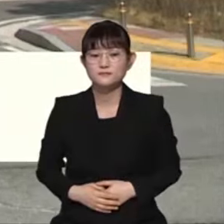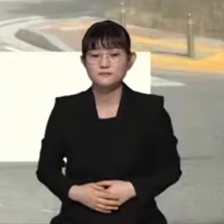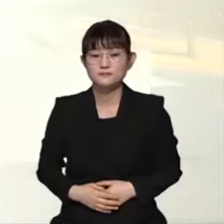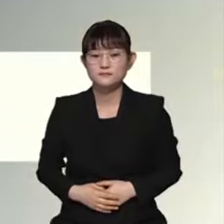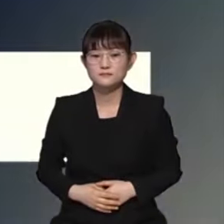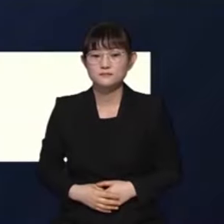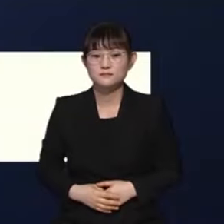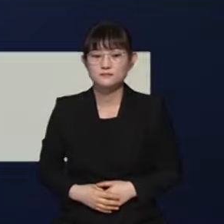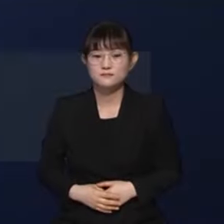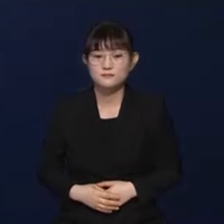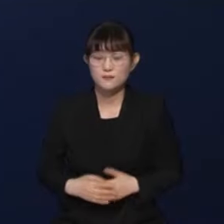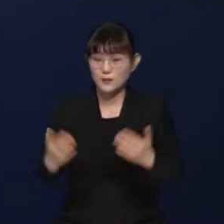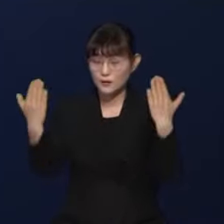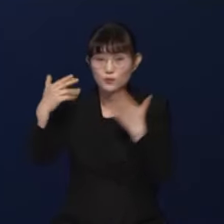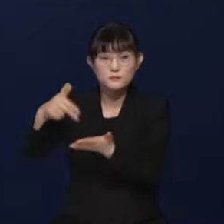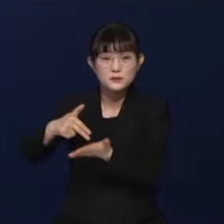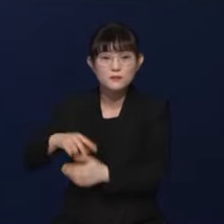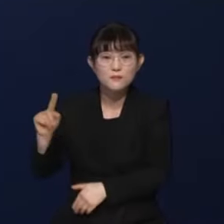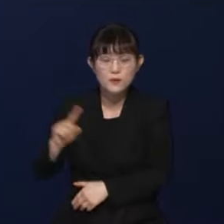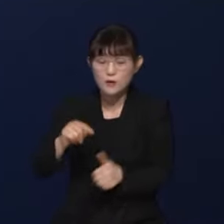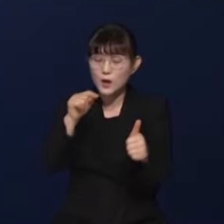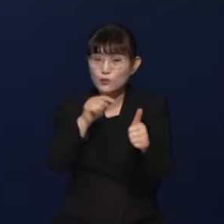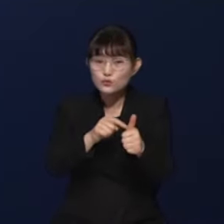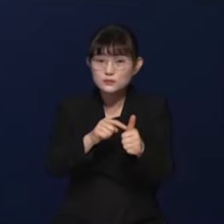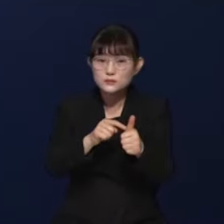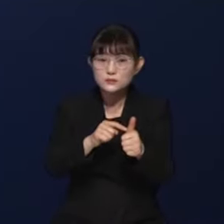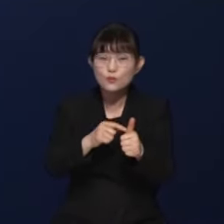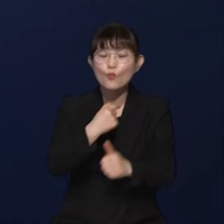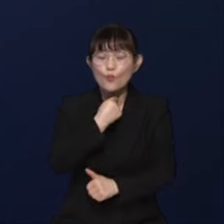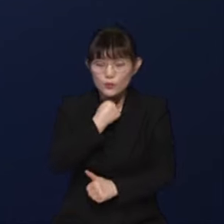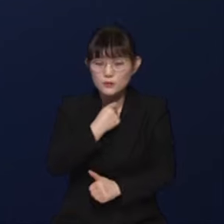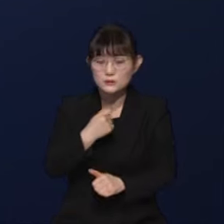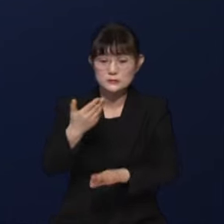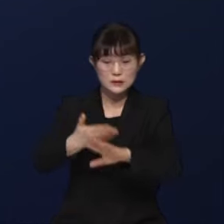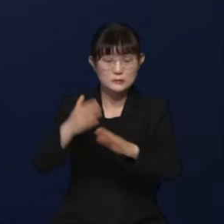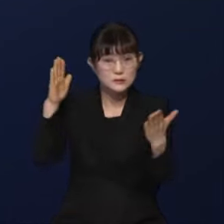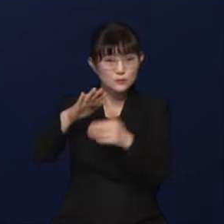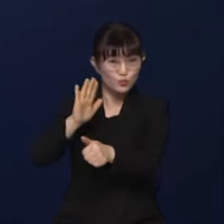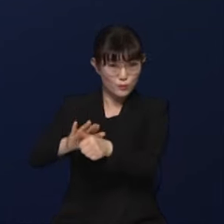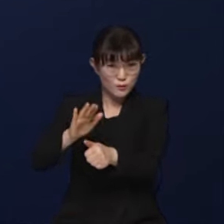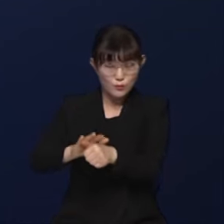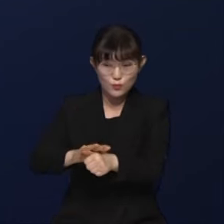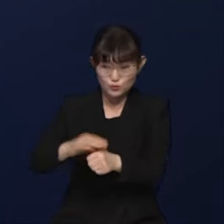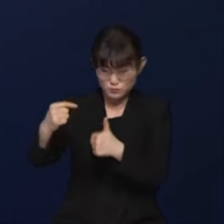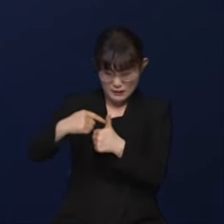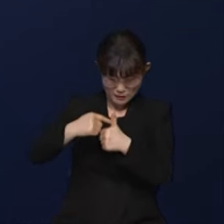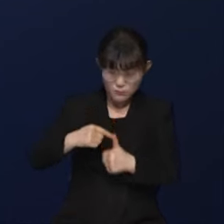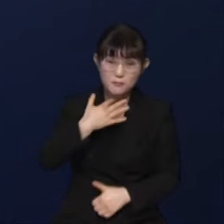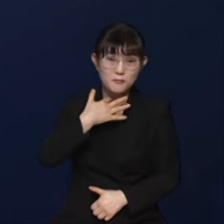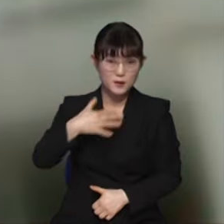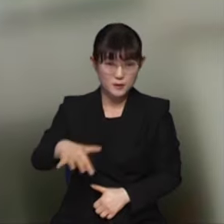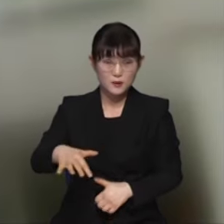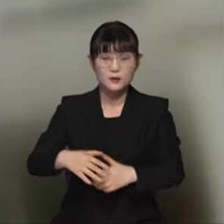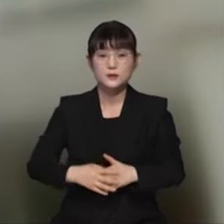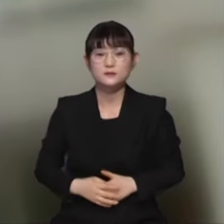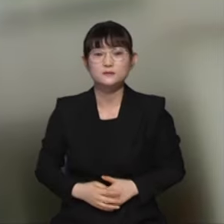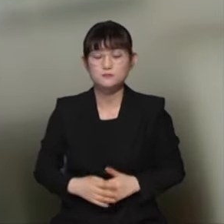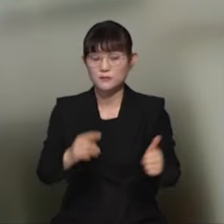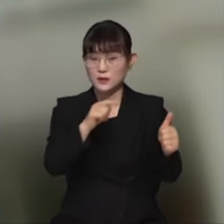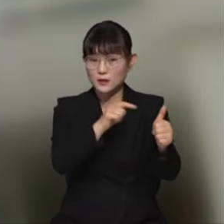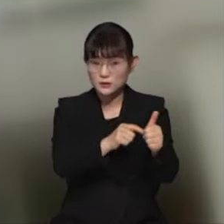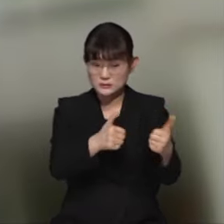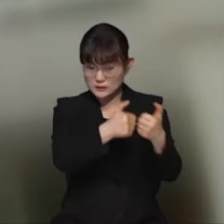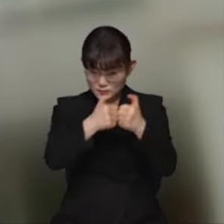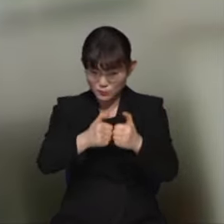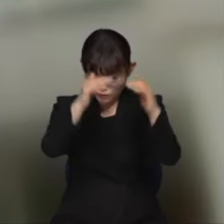거잖아요. 학교 측은 A군이 자발적으로 또래 장애 학생을 도왔을 뿐 강요한 적은 없다는 입장입니다. A군의